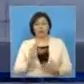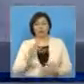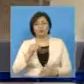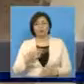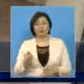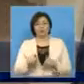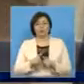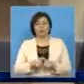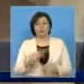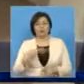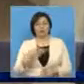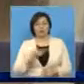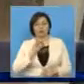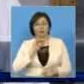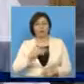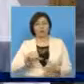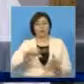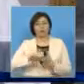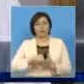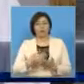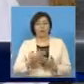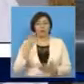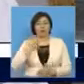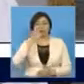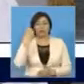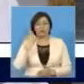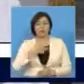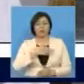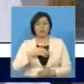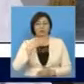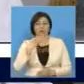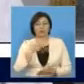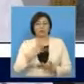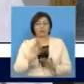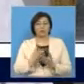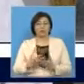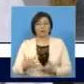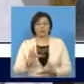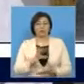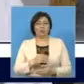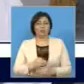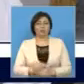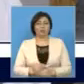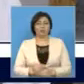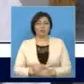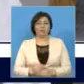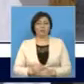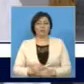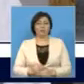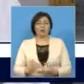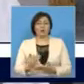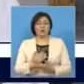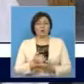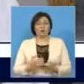хирург сынды 24 маман тартылған. Өткен жылғы біздің тәжірибеміз бар. Соның бәрін біріктіре келе